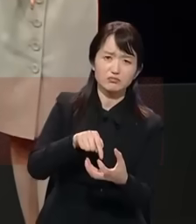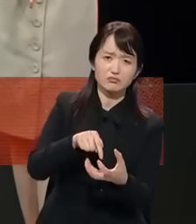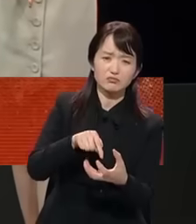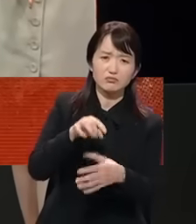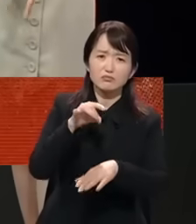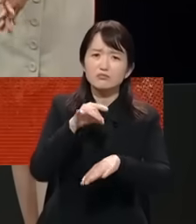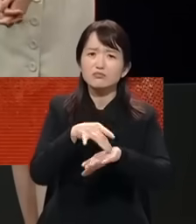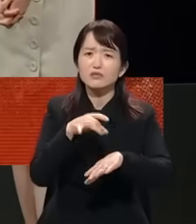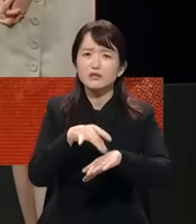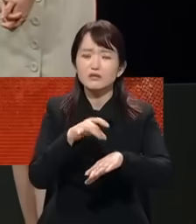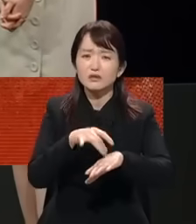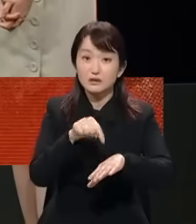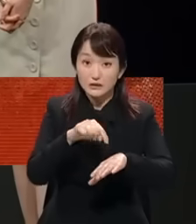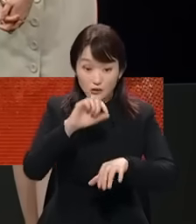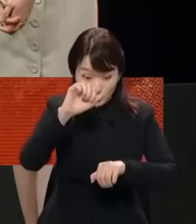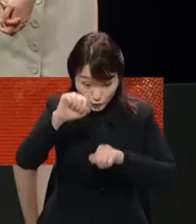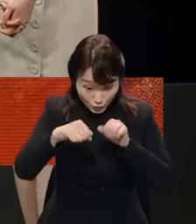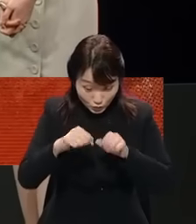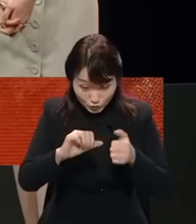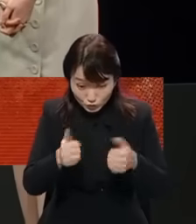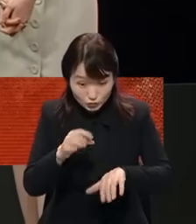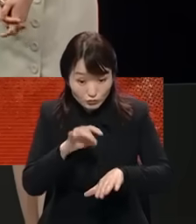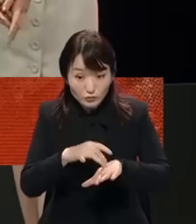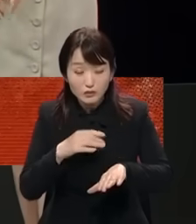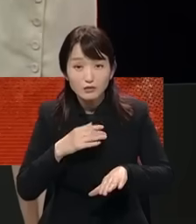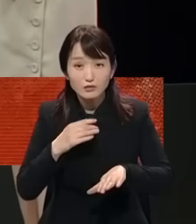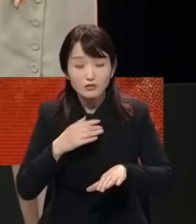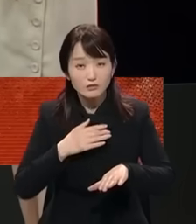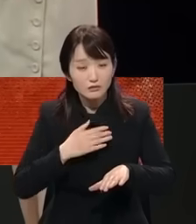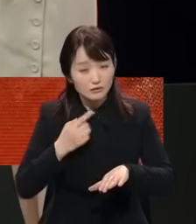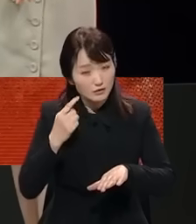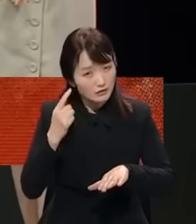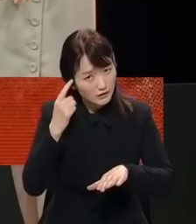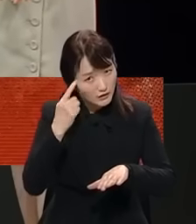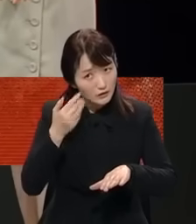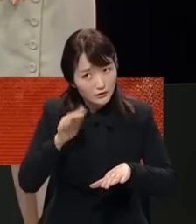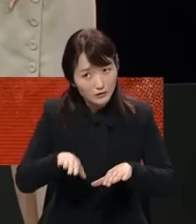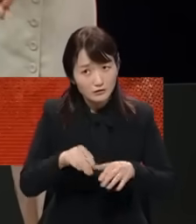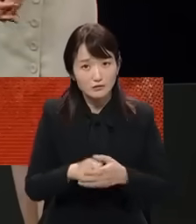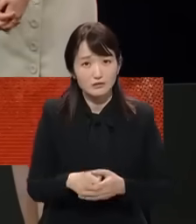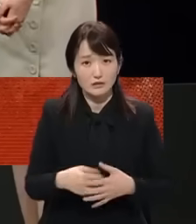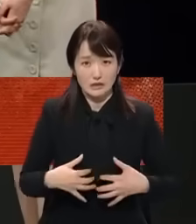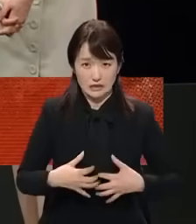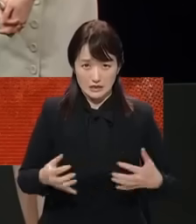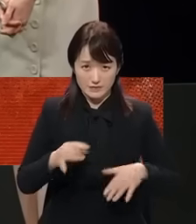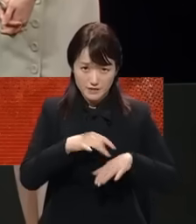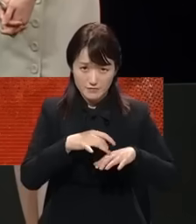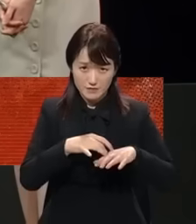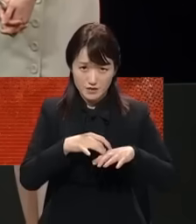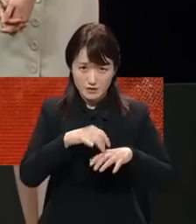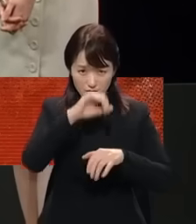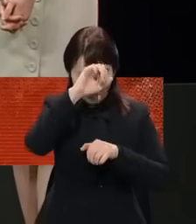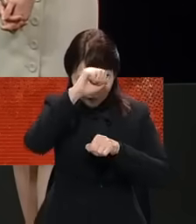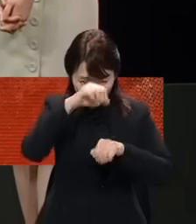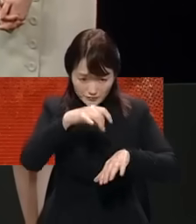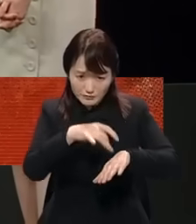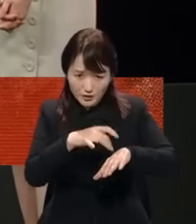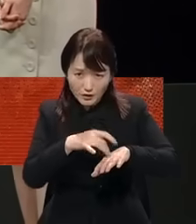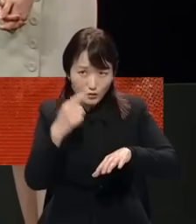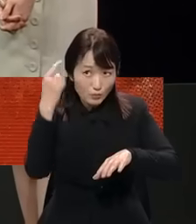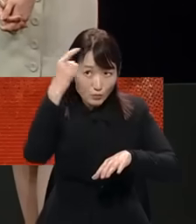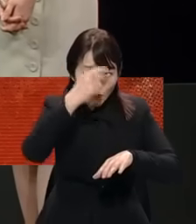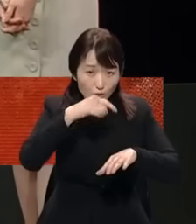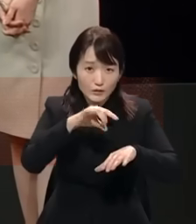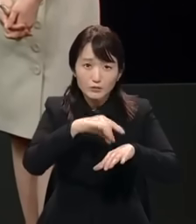백골 당연히 동물사체 거니 했지만 갈비뼈의 넓적다리뼈 그리고 해골까지이 누가 봐도 사람의